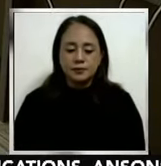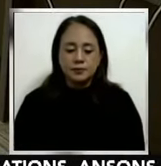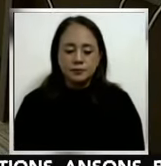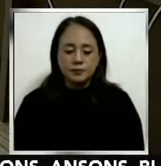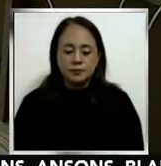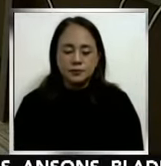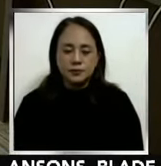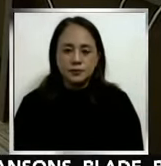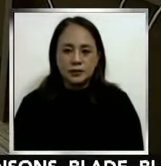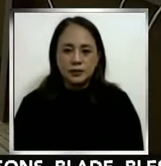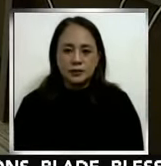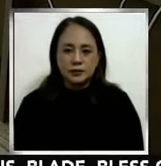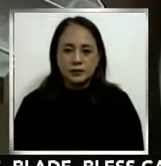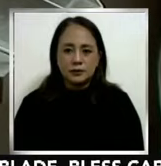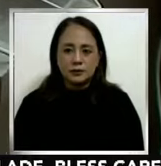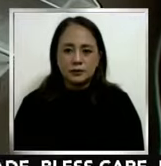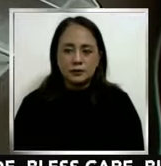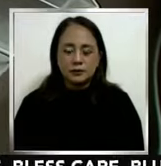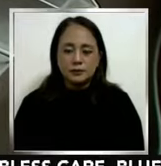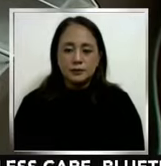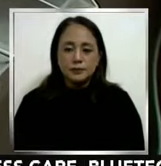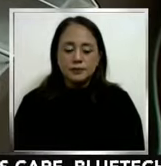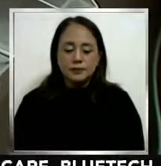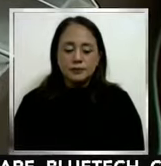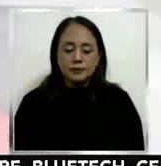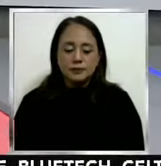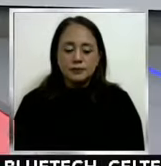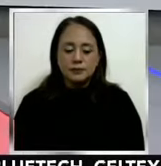Perez, Nakatutok, 24 Oras.